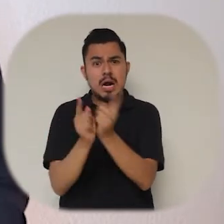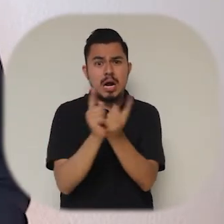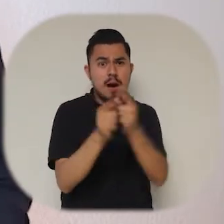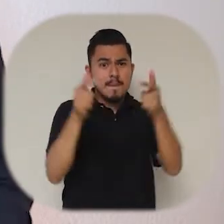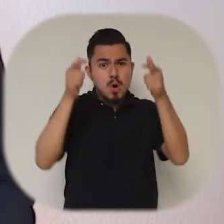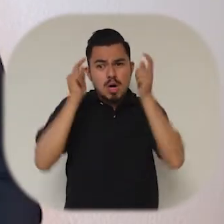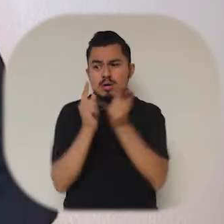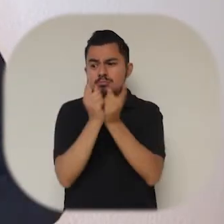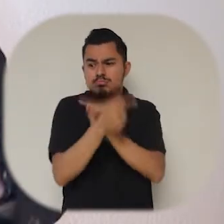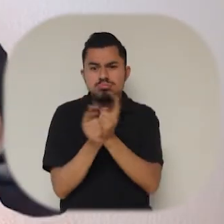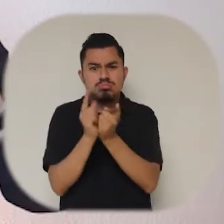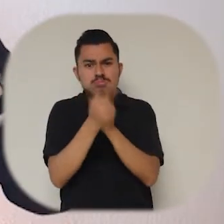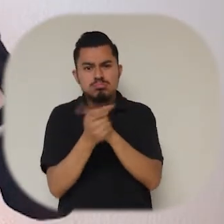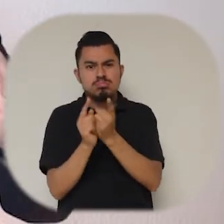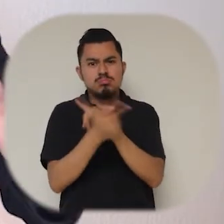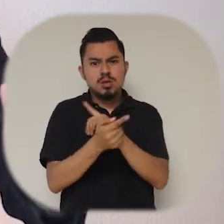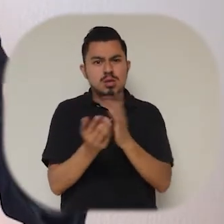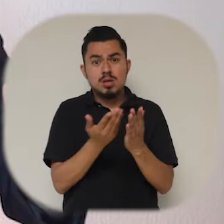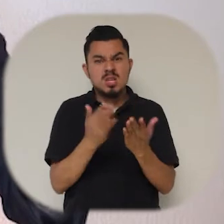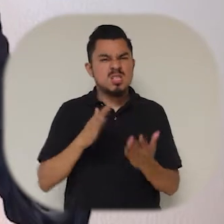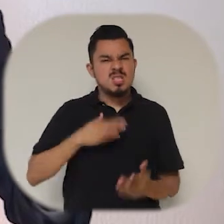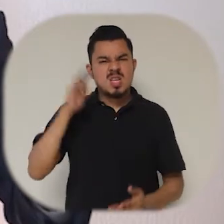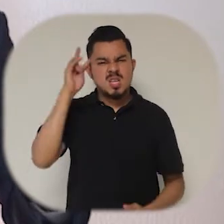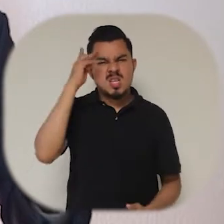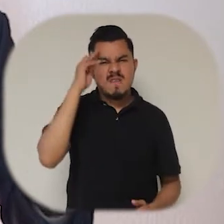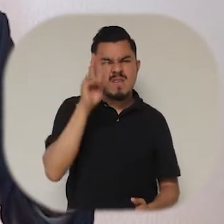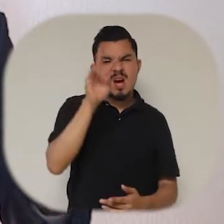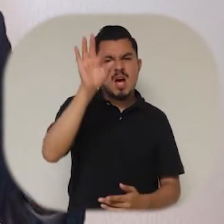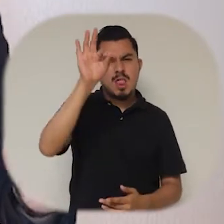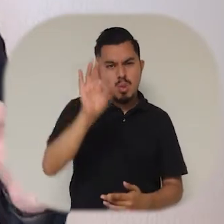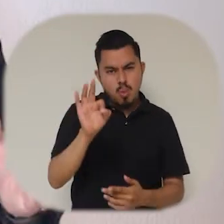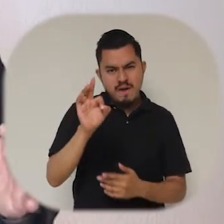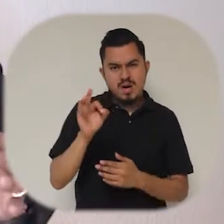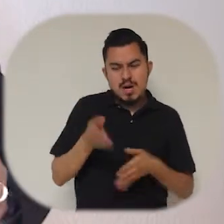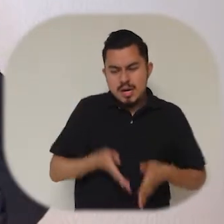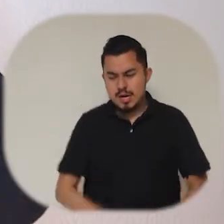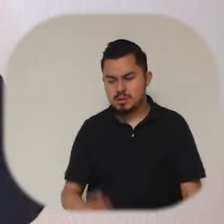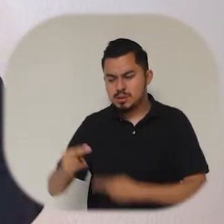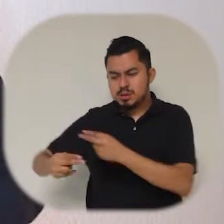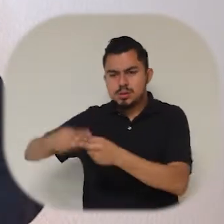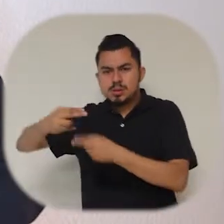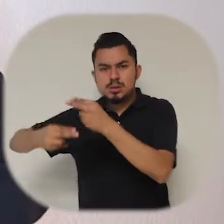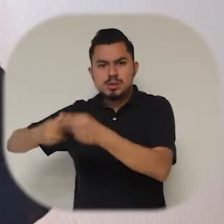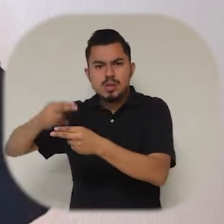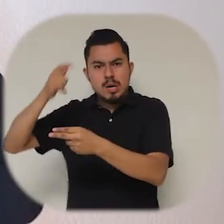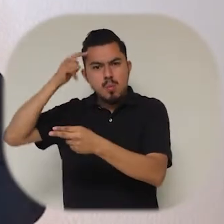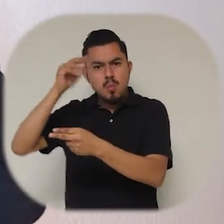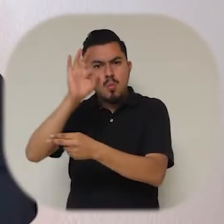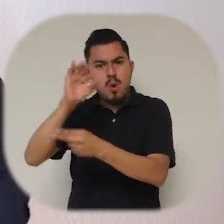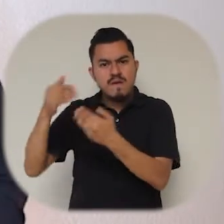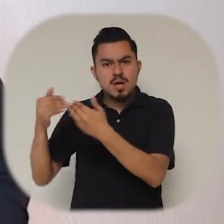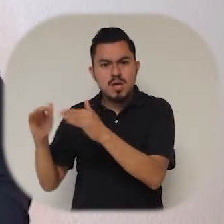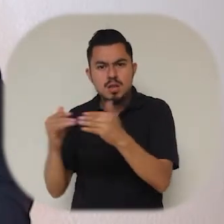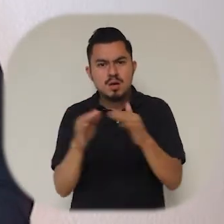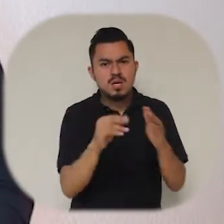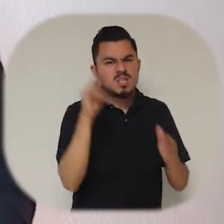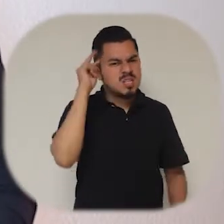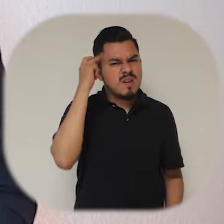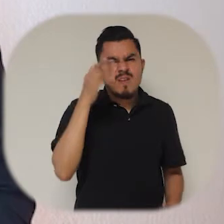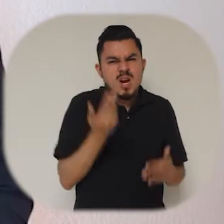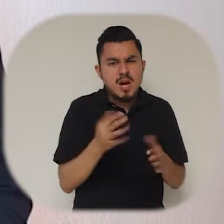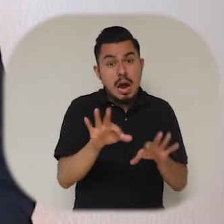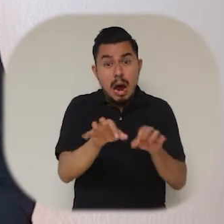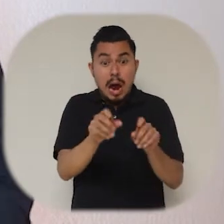왕조로 바뀝니다. 그 말은 무슨 말이냐? 계속 왕을 죽이고 새로운 왕이 나오고 이런 일들이 이제 북이스라엘은 계속